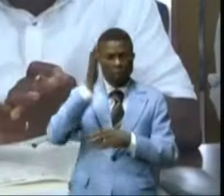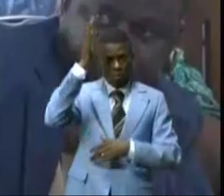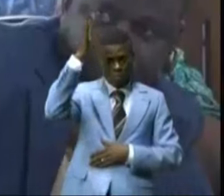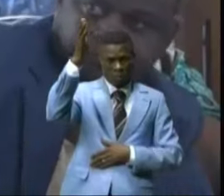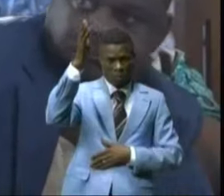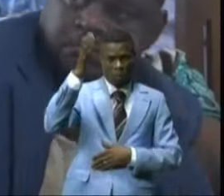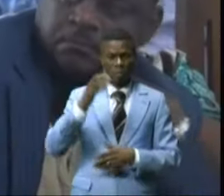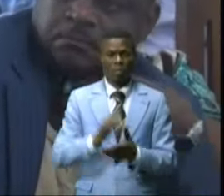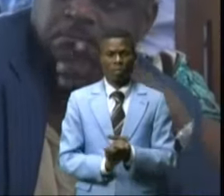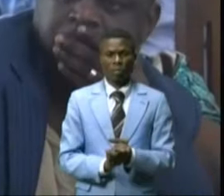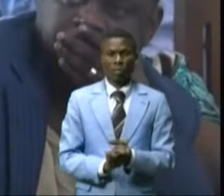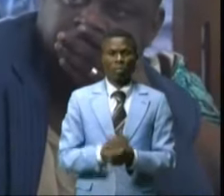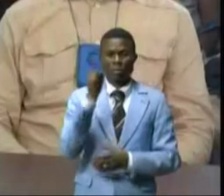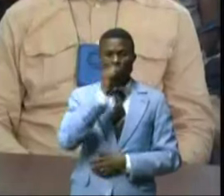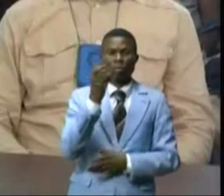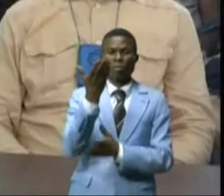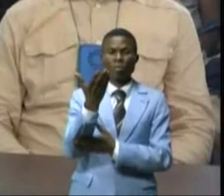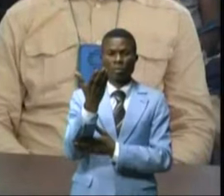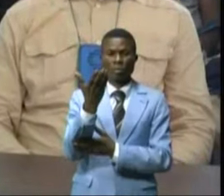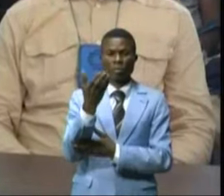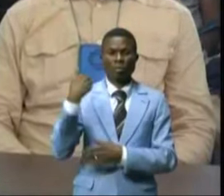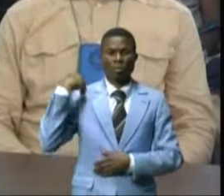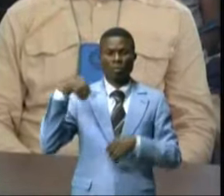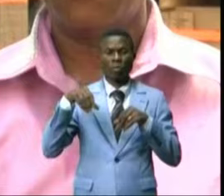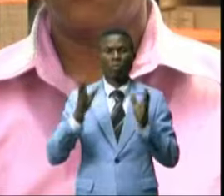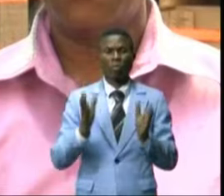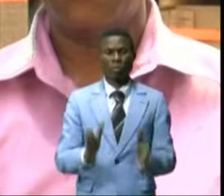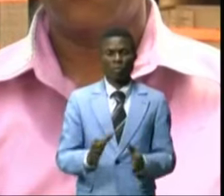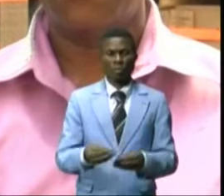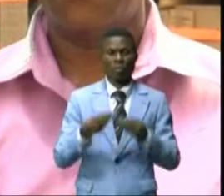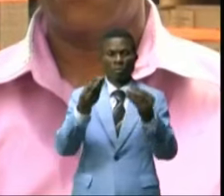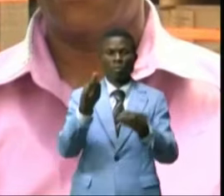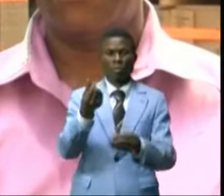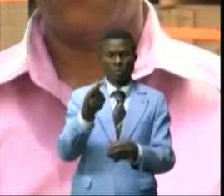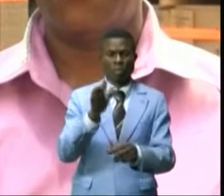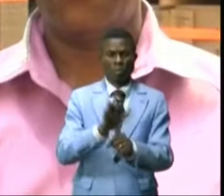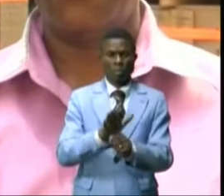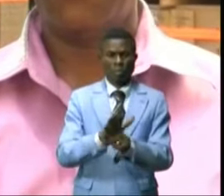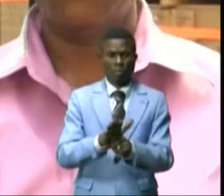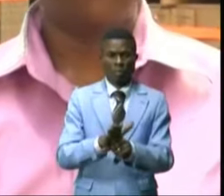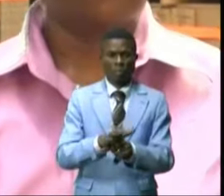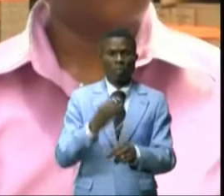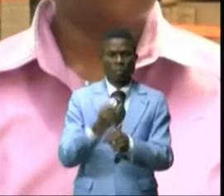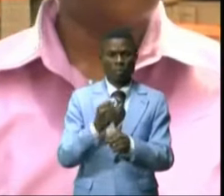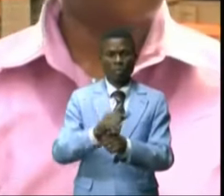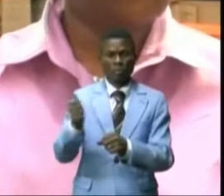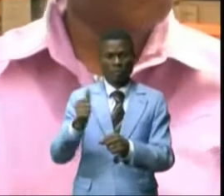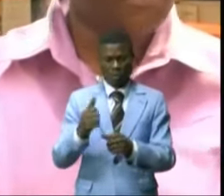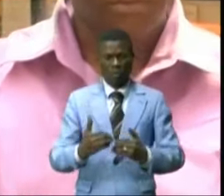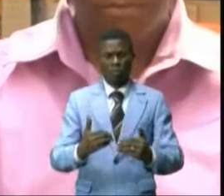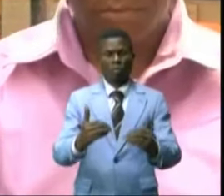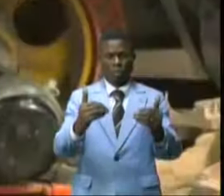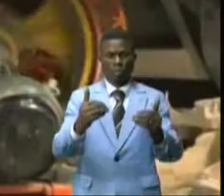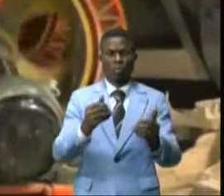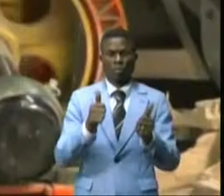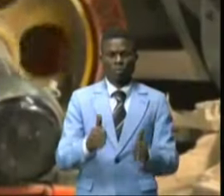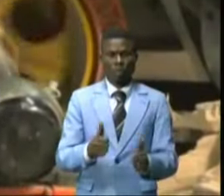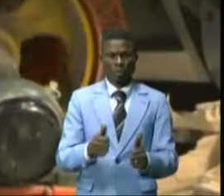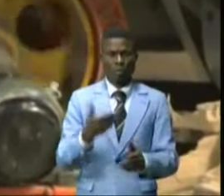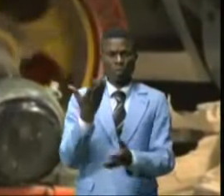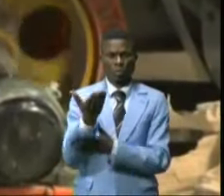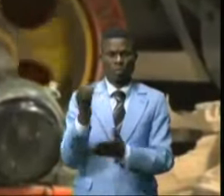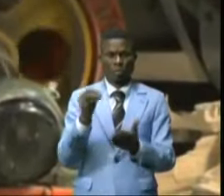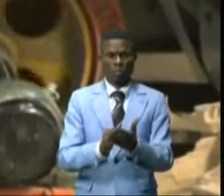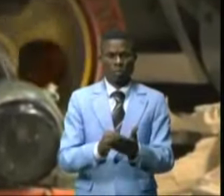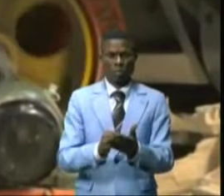Nous profitons de votre micro pour demander à l'État congolais de donner l'argent pour que certains travaux résiduels soient exécutés. Nous demandons